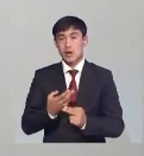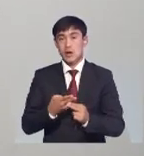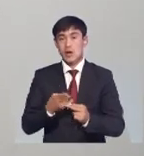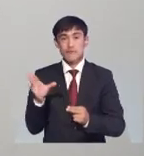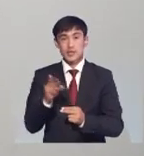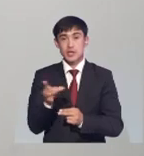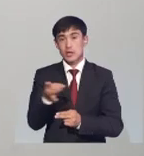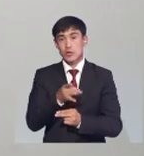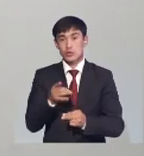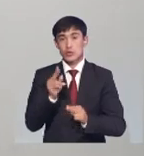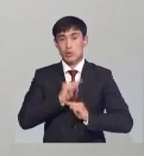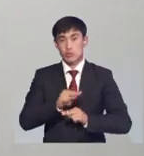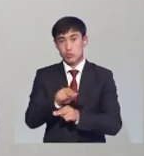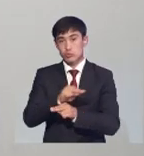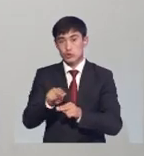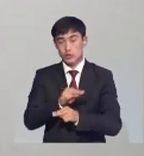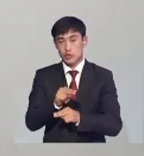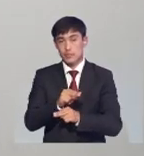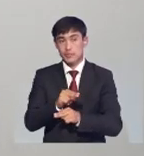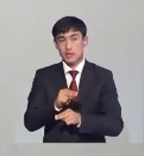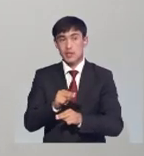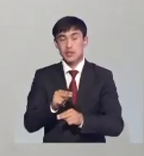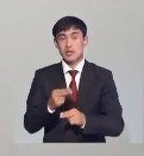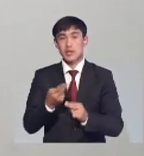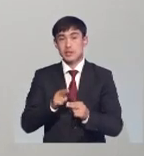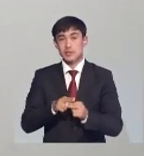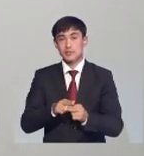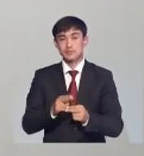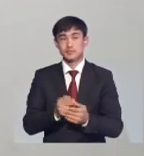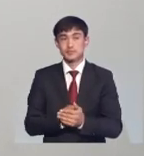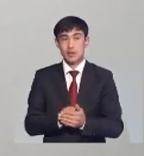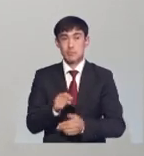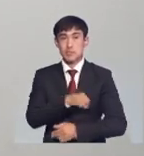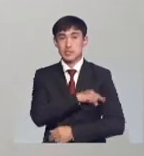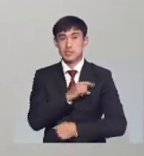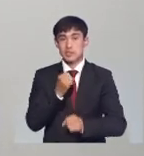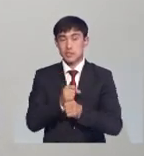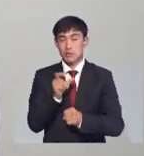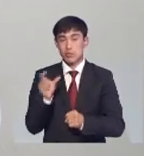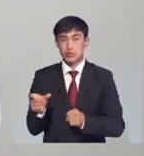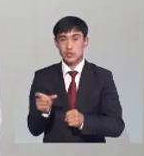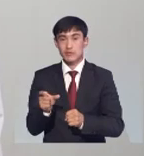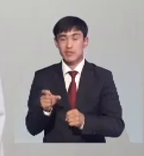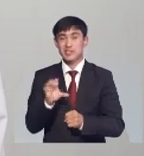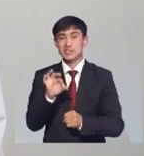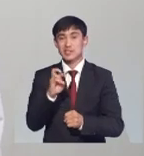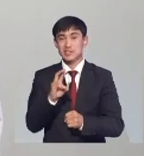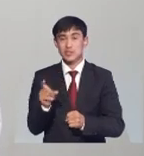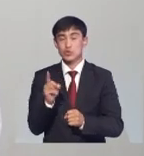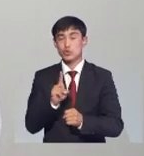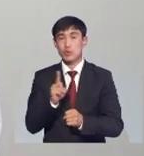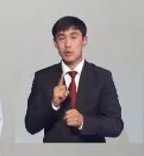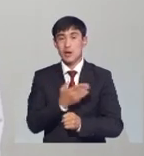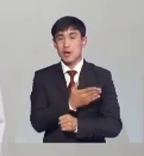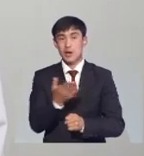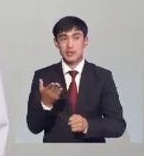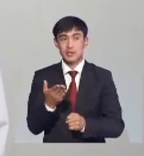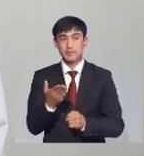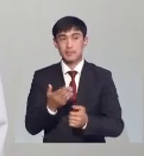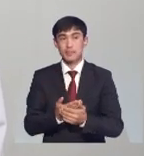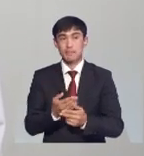обучили, кто работает в блочно-модульном комплексе, всех обучили медицинских работников и санитарок для того, чтобы